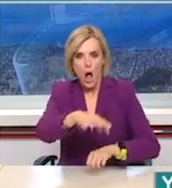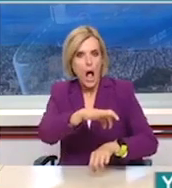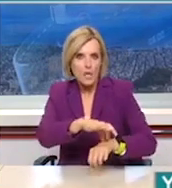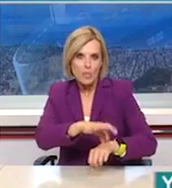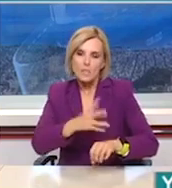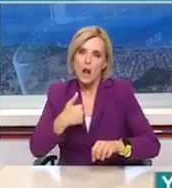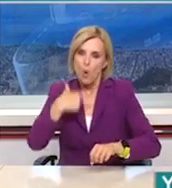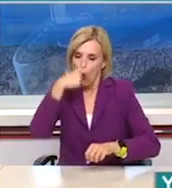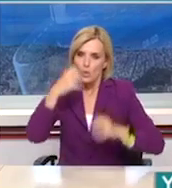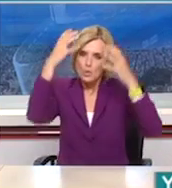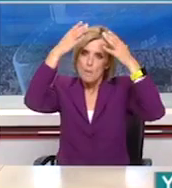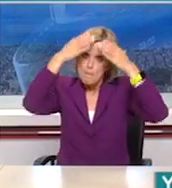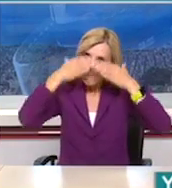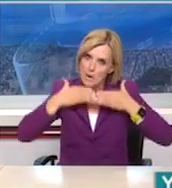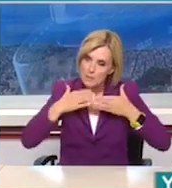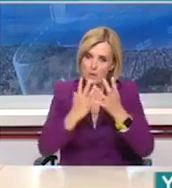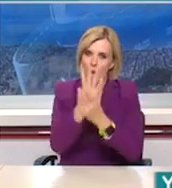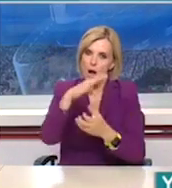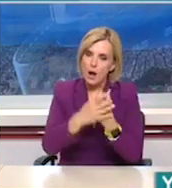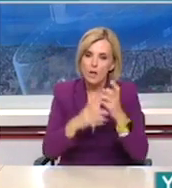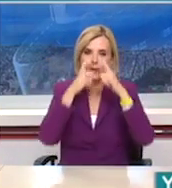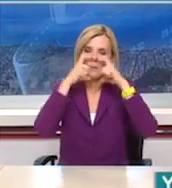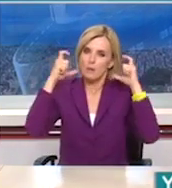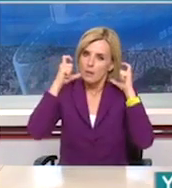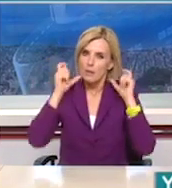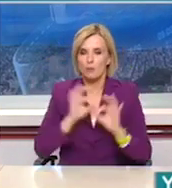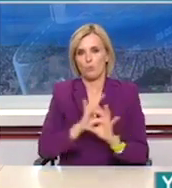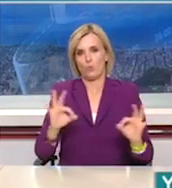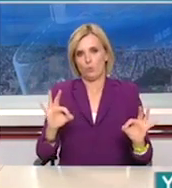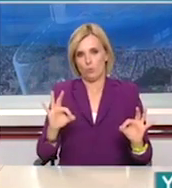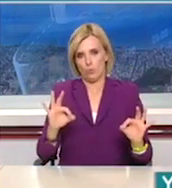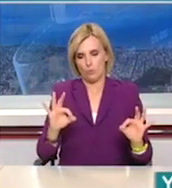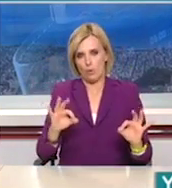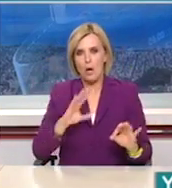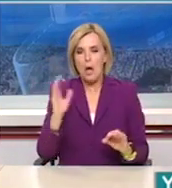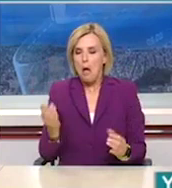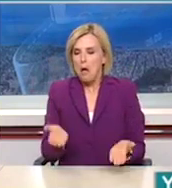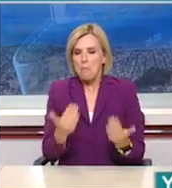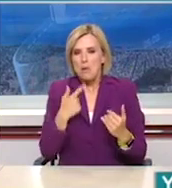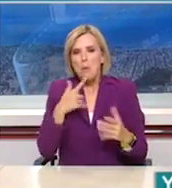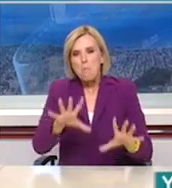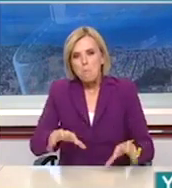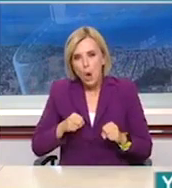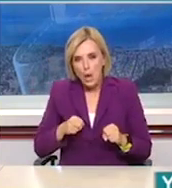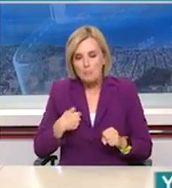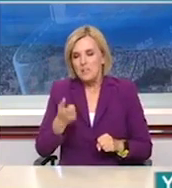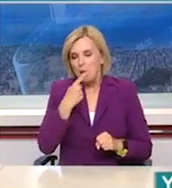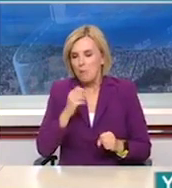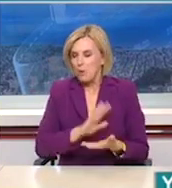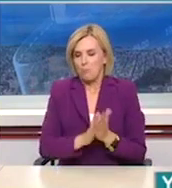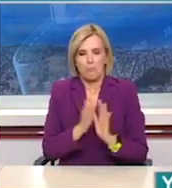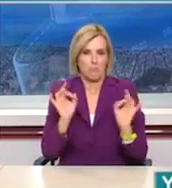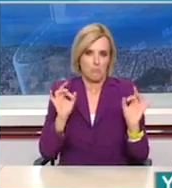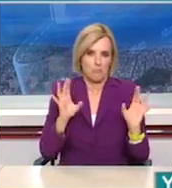θεώρησα σκοπιμότερο και πιο χρήσιμο να πάρω θεραπεία εάν εμφανίσω την νόσο. Θέλω να πω εδώ όμως ότι η θεραπεία είναι κάτι που